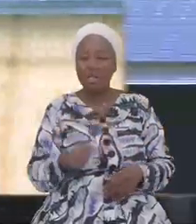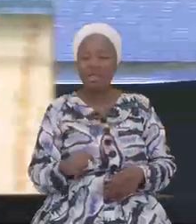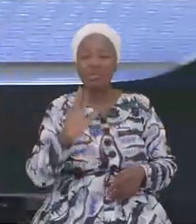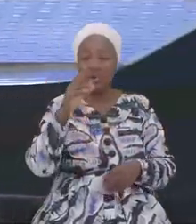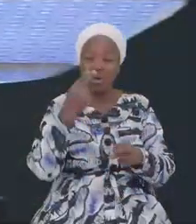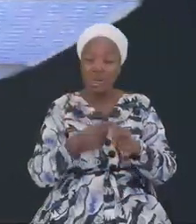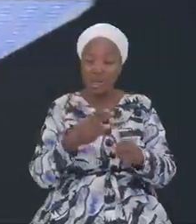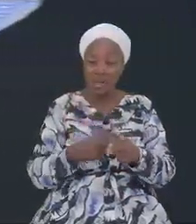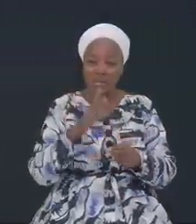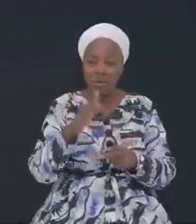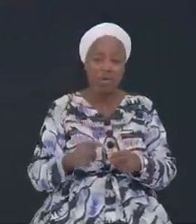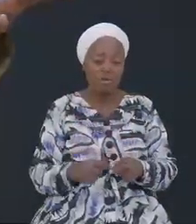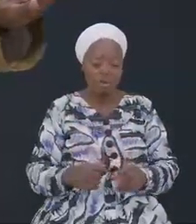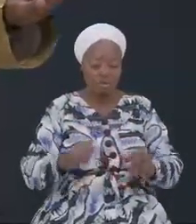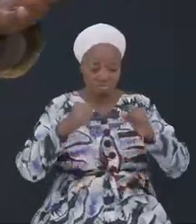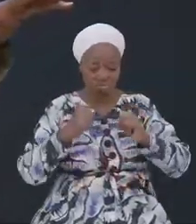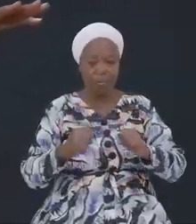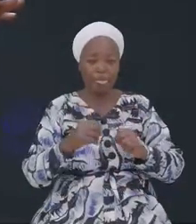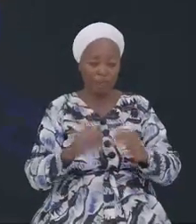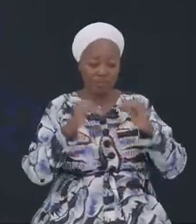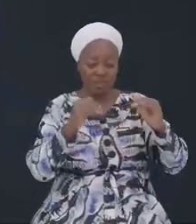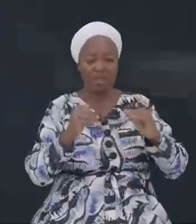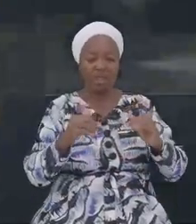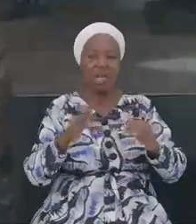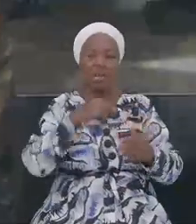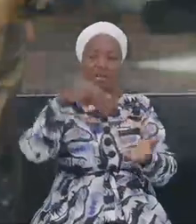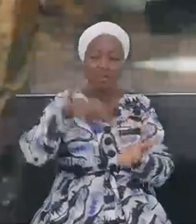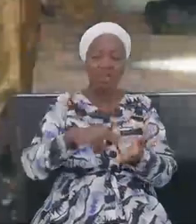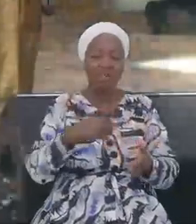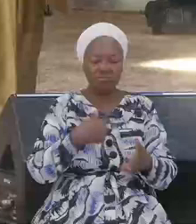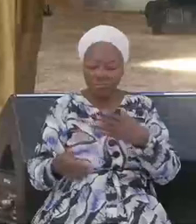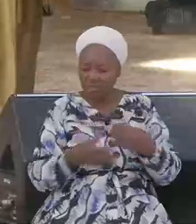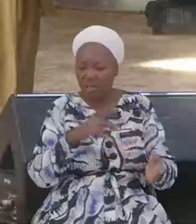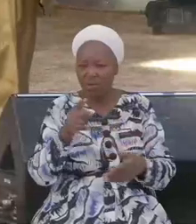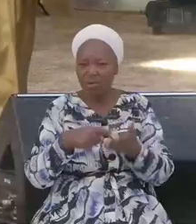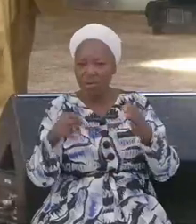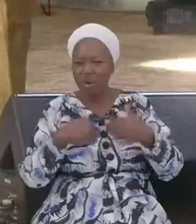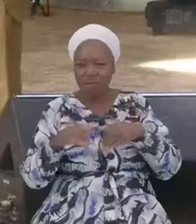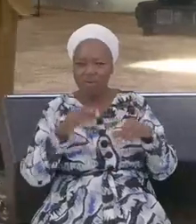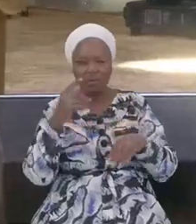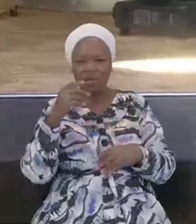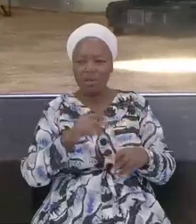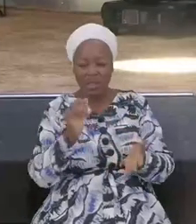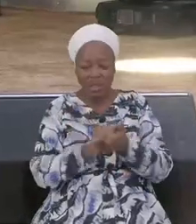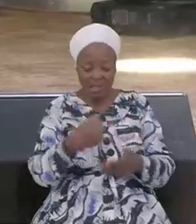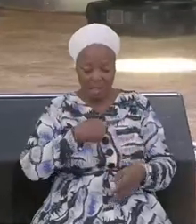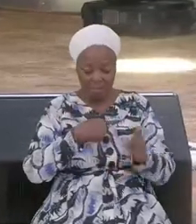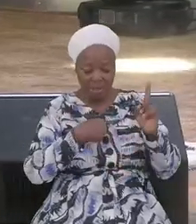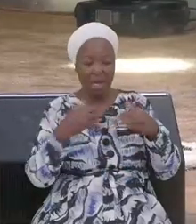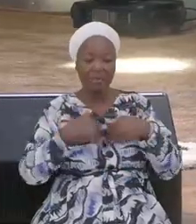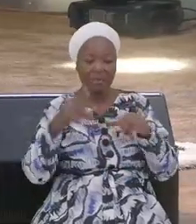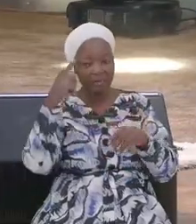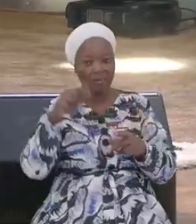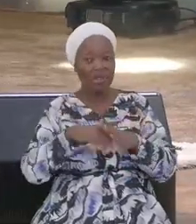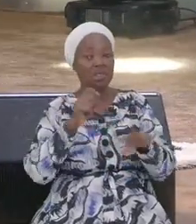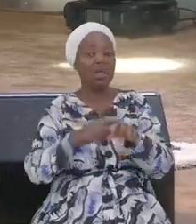votre statut, votre position, peu importe ce que vous avez fait dans le passé, peu importe ce que j'ai fait